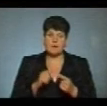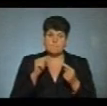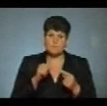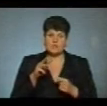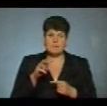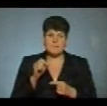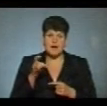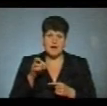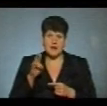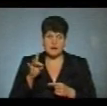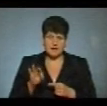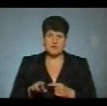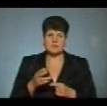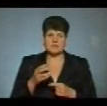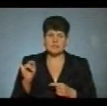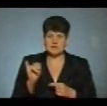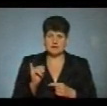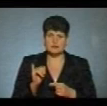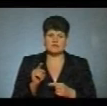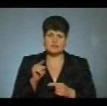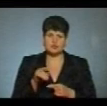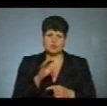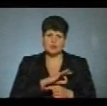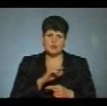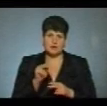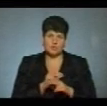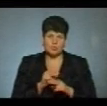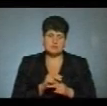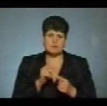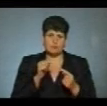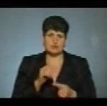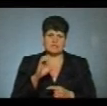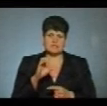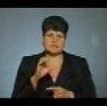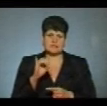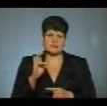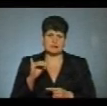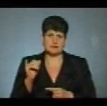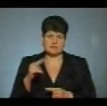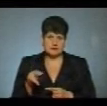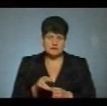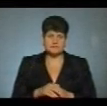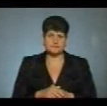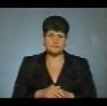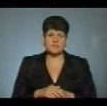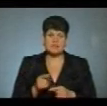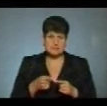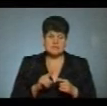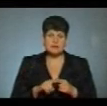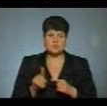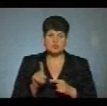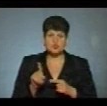протималярійні препарати, а також препарати, які застосовуються при лікуванні СНІДу. Такі, власне, застосовують препарати для лікування хворих на коронавірус.